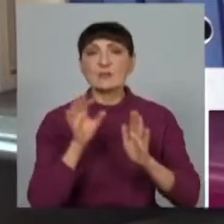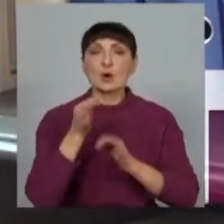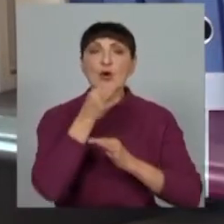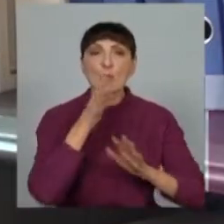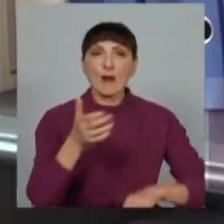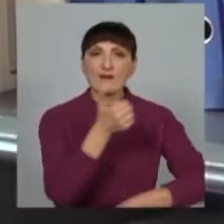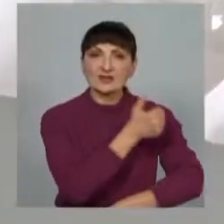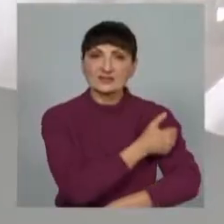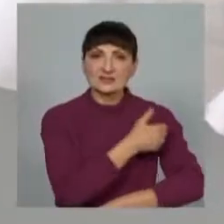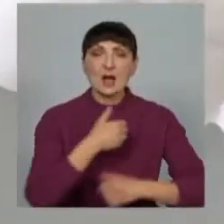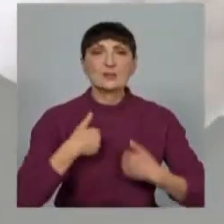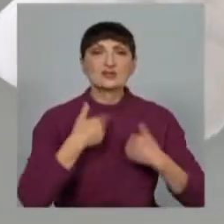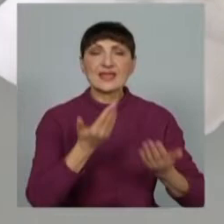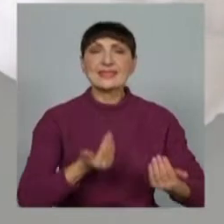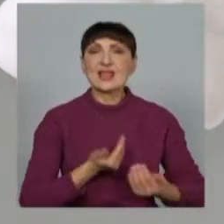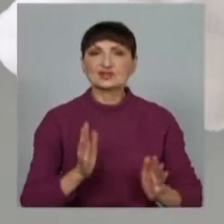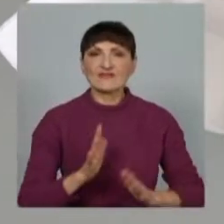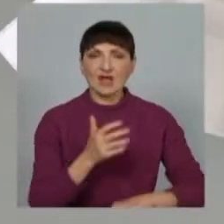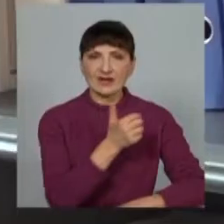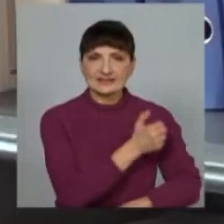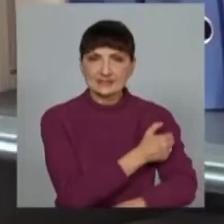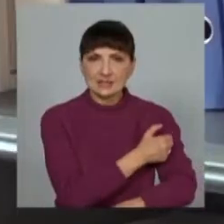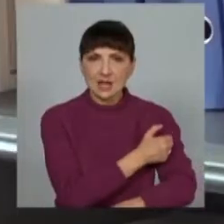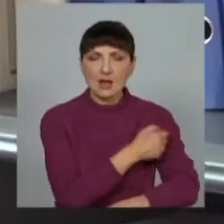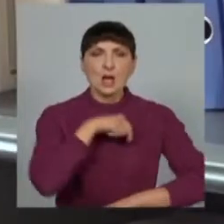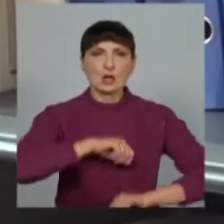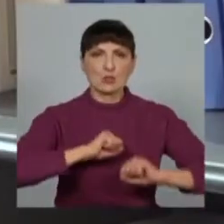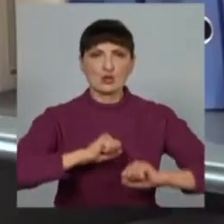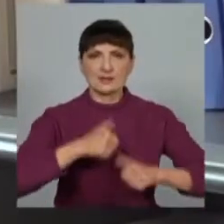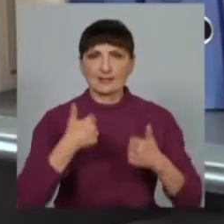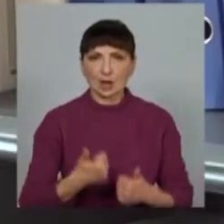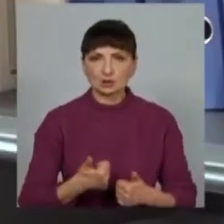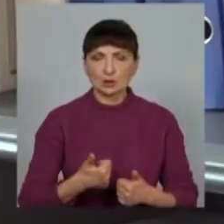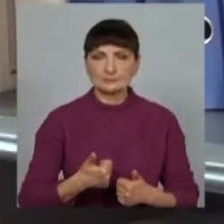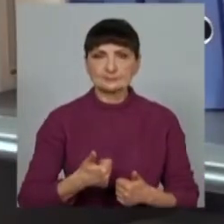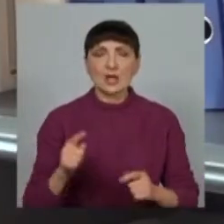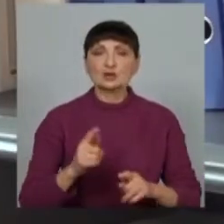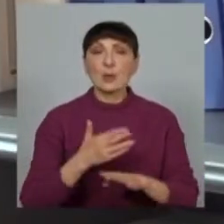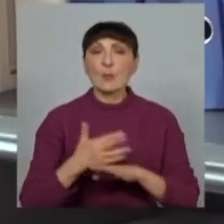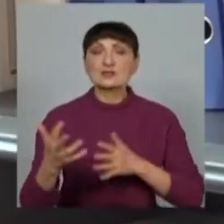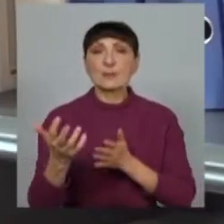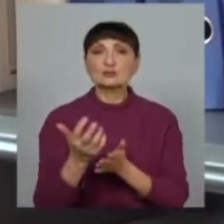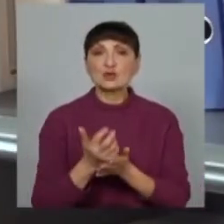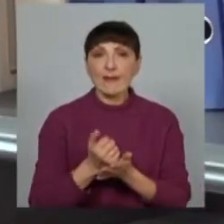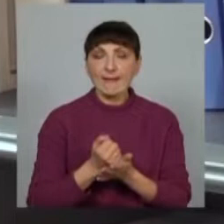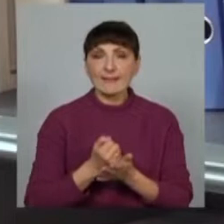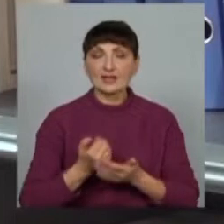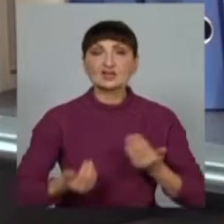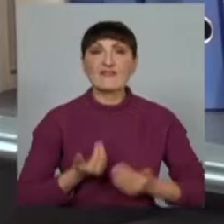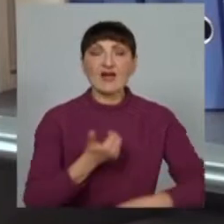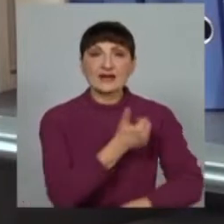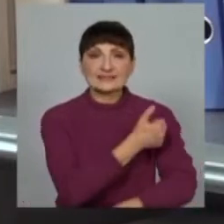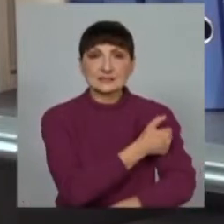мы рекомендуем неживые вакцины. Мы развиваем хорошо иммунитет, да, чтобы после получения живой вакцины